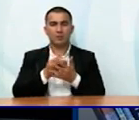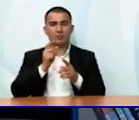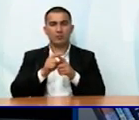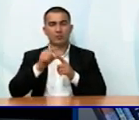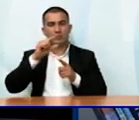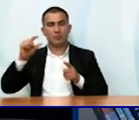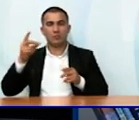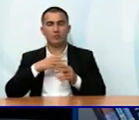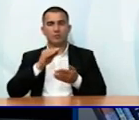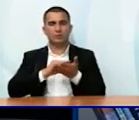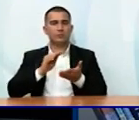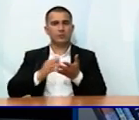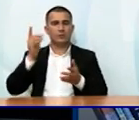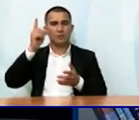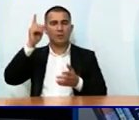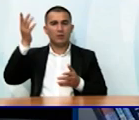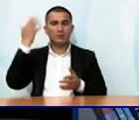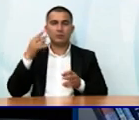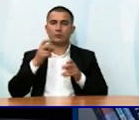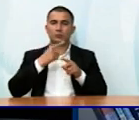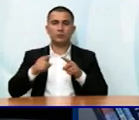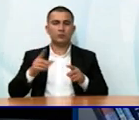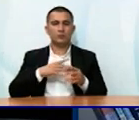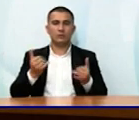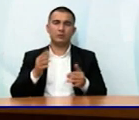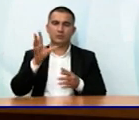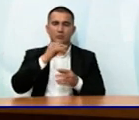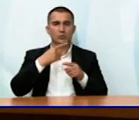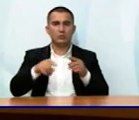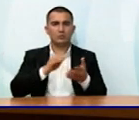shuningdek hazaji musaddasi mahzufda yozilgan she'r hisoblanadi.